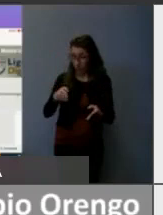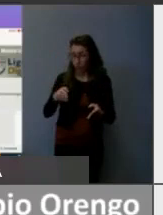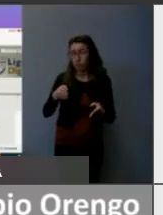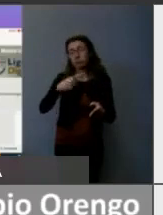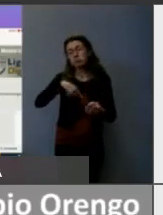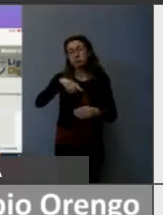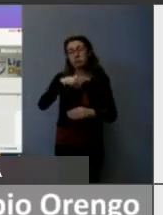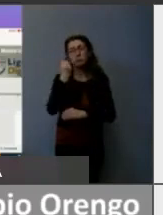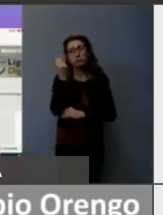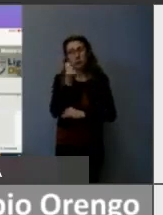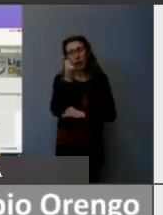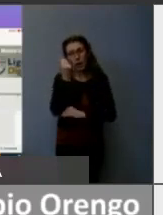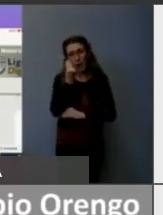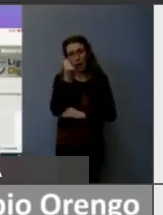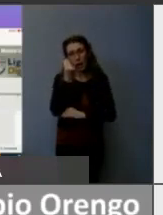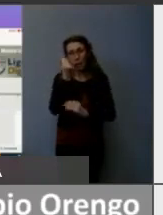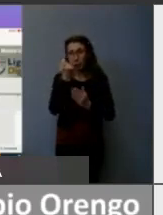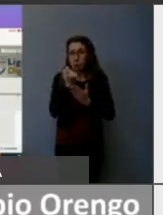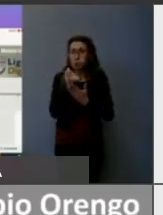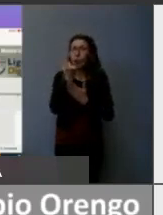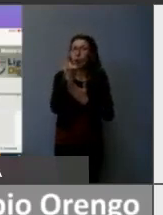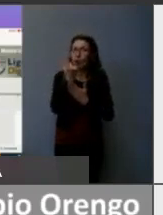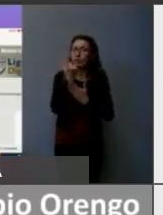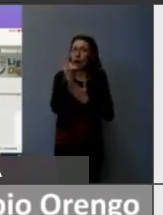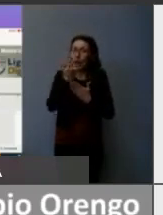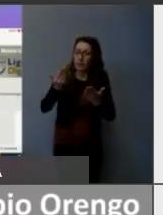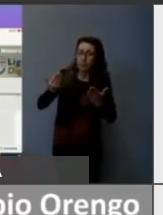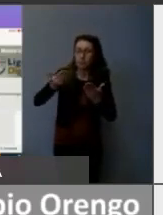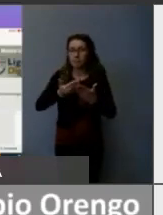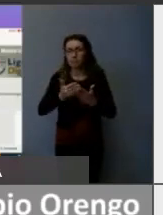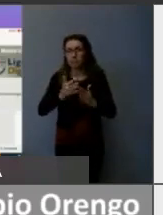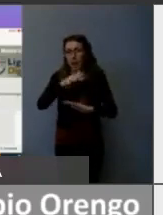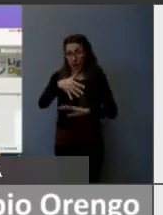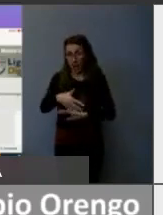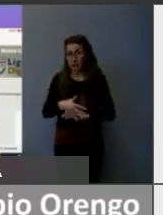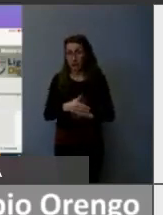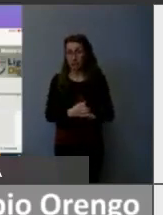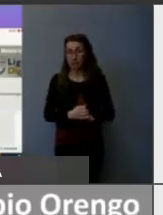questa ulteriore iniziativa consiliare,